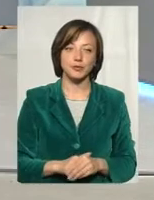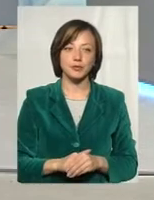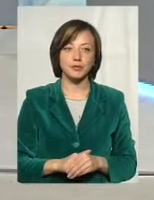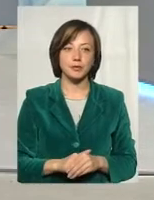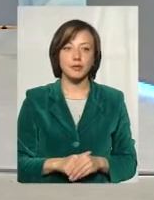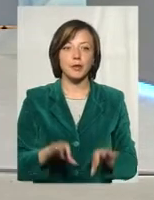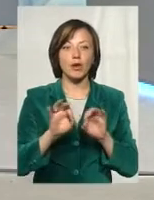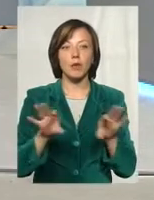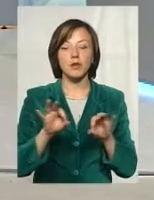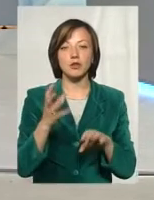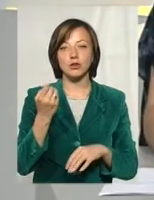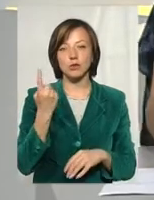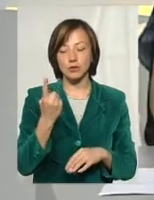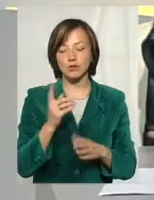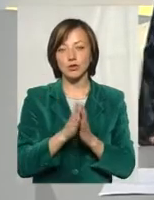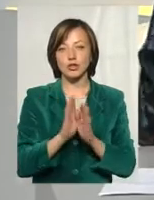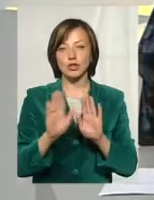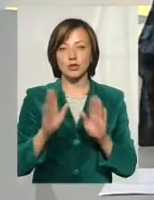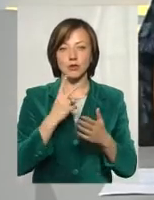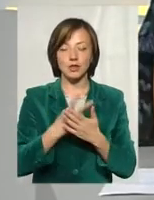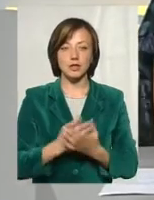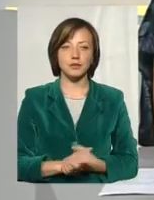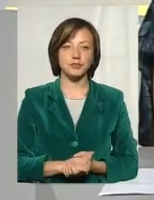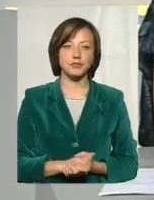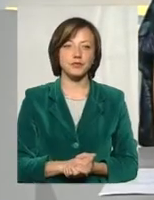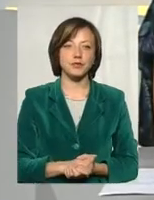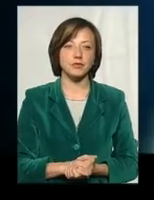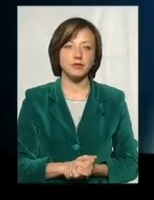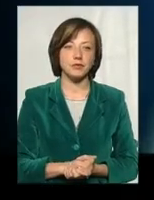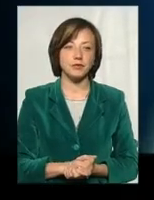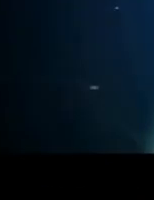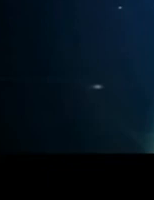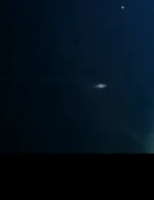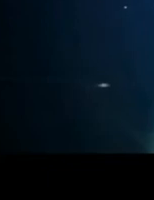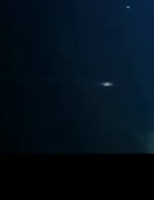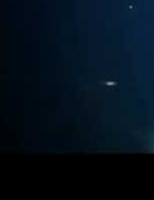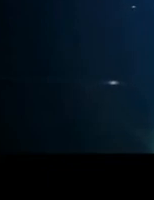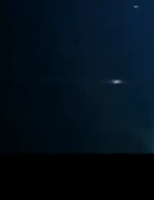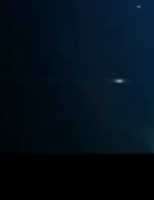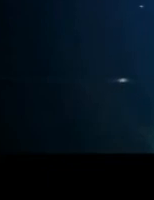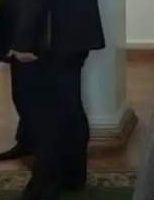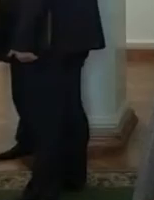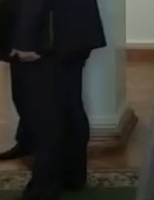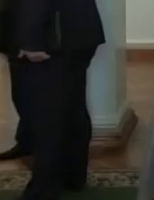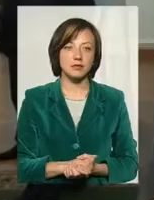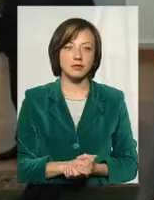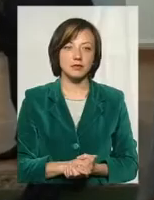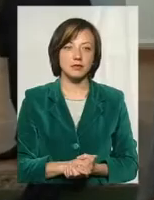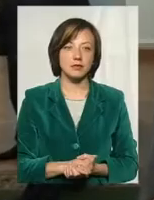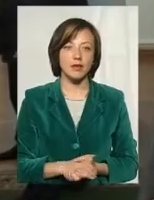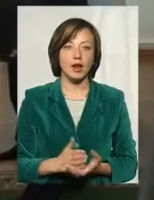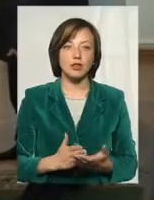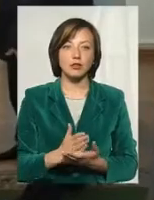ще один коментар. Прошу режисера його нам показати, і далі продовжимо. чиновники,